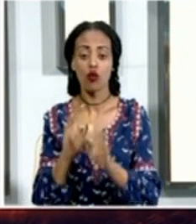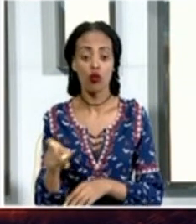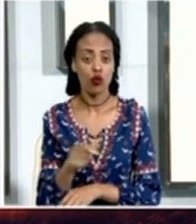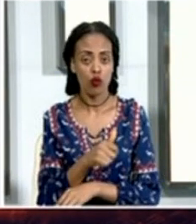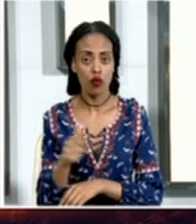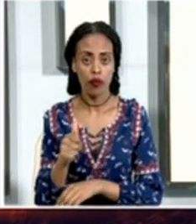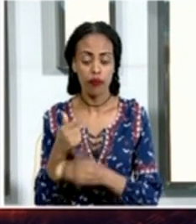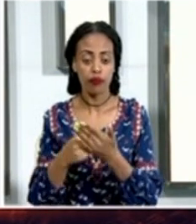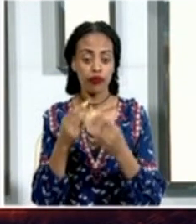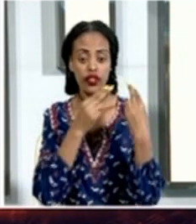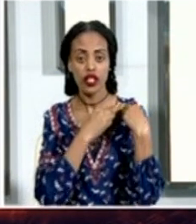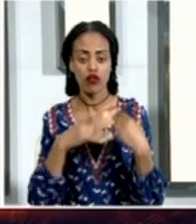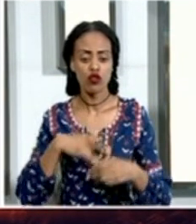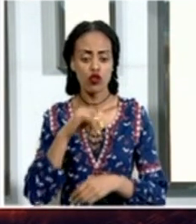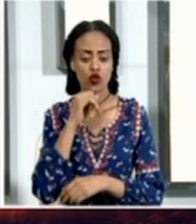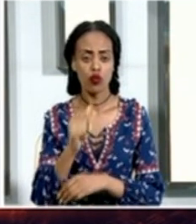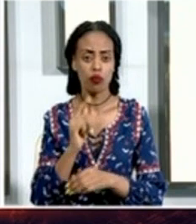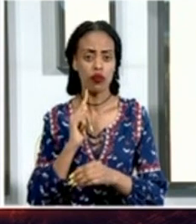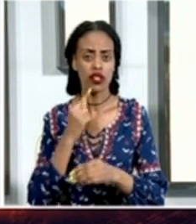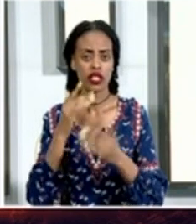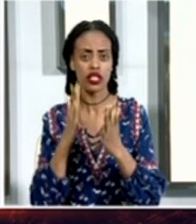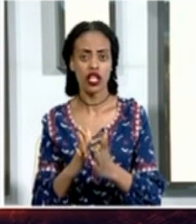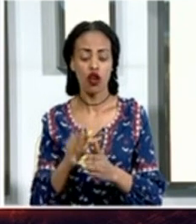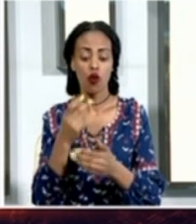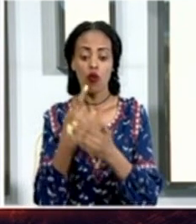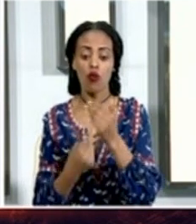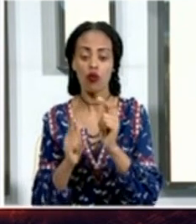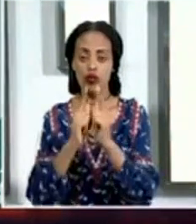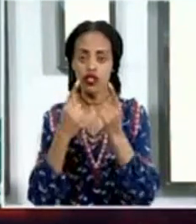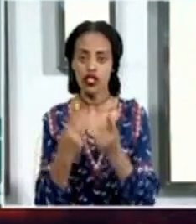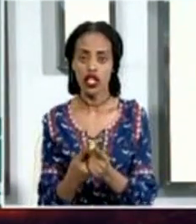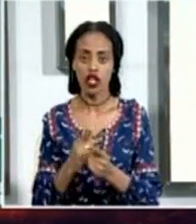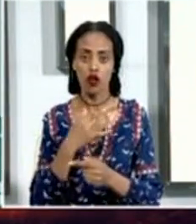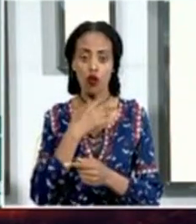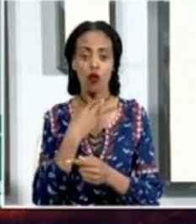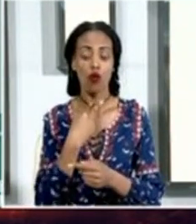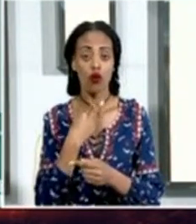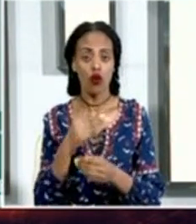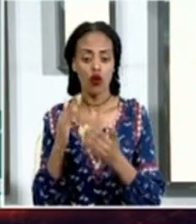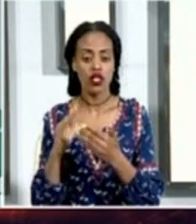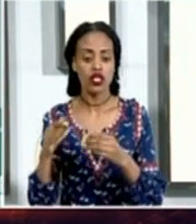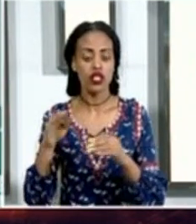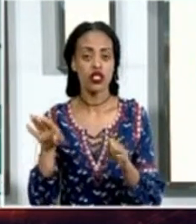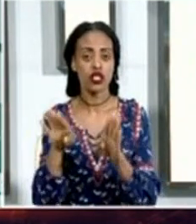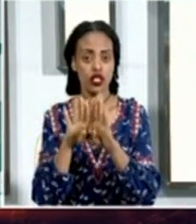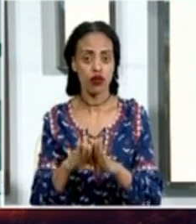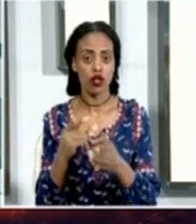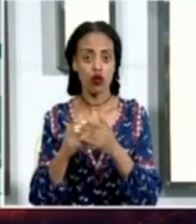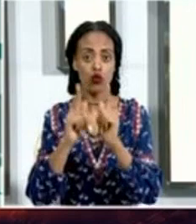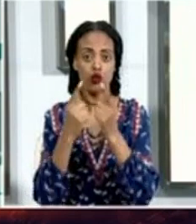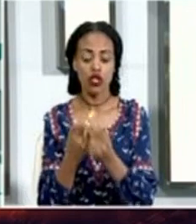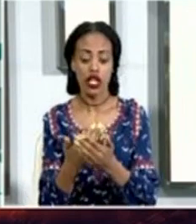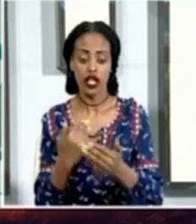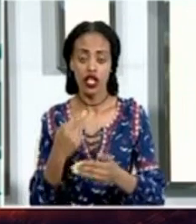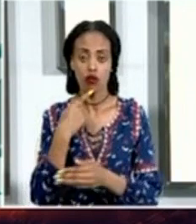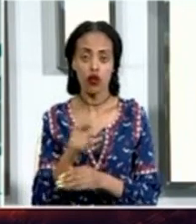እምበር እዚ ሓላፍነት ዘይስምዖ ኣረመናዊ ኣሃዳዊ ውልቀ መላኽ ጉጅለም ጎረሮ ህዝቢ ትግራይ ንምንጻፍ ማለት እውን እቲ ጉጅለ ቅድም